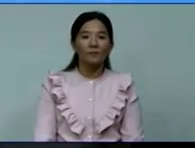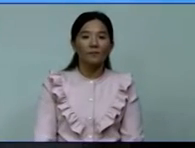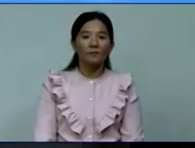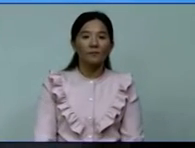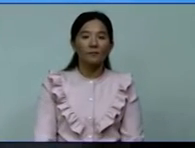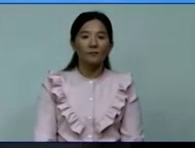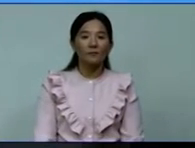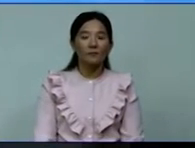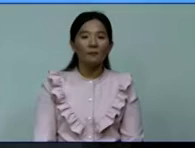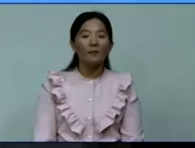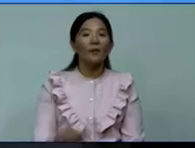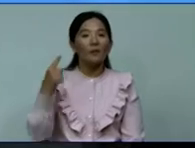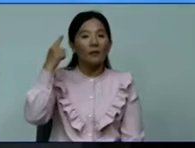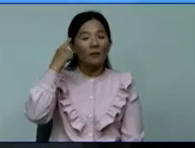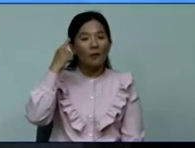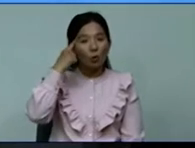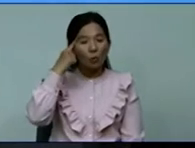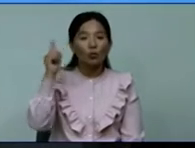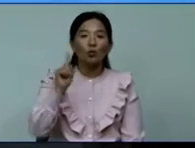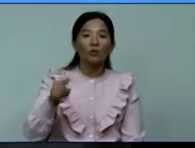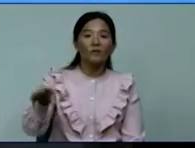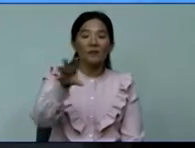Итак, надеюсь, данный